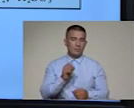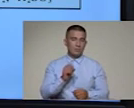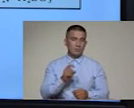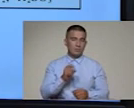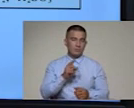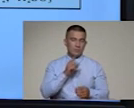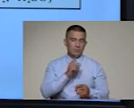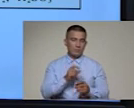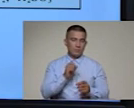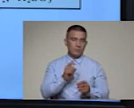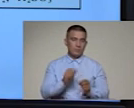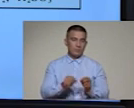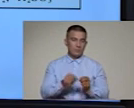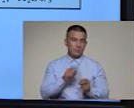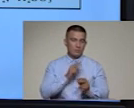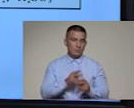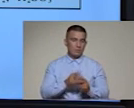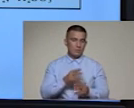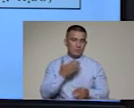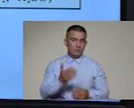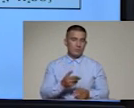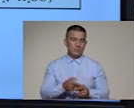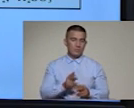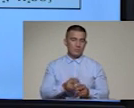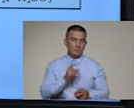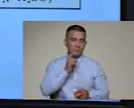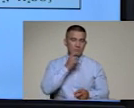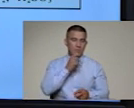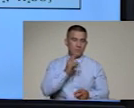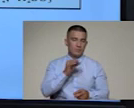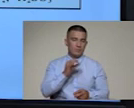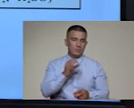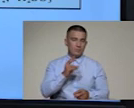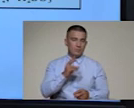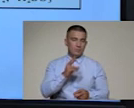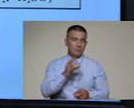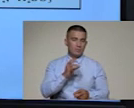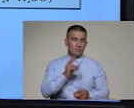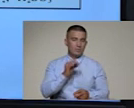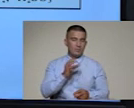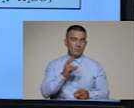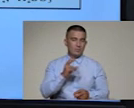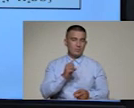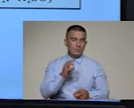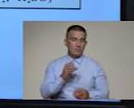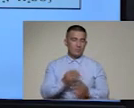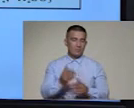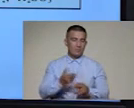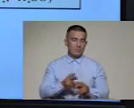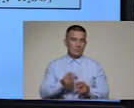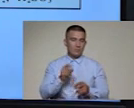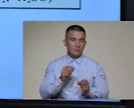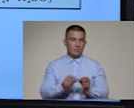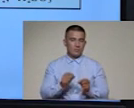metalmas. U kislorod bilan reaksiyaga kirishib, kislotali oksidni hosil qildi oltin gugurt 4 oksidni. Endi oltin